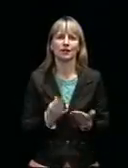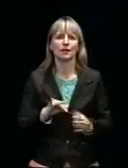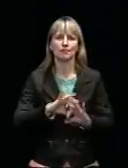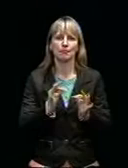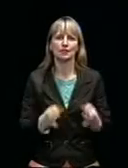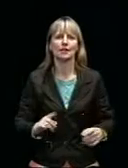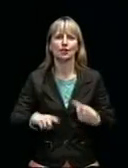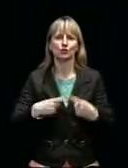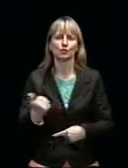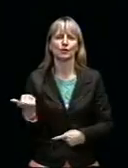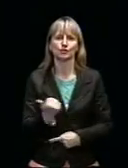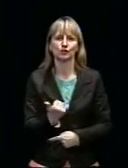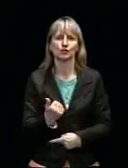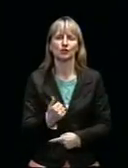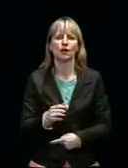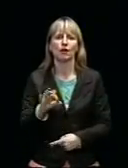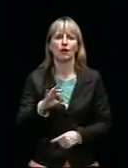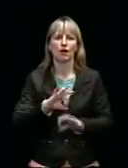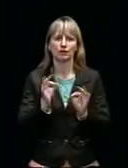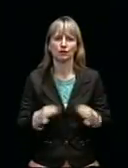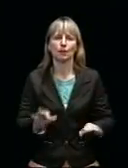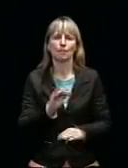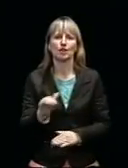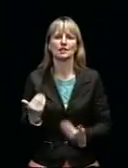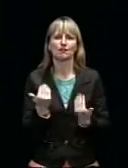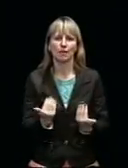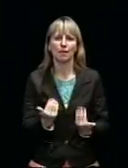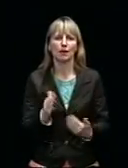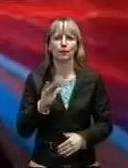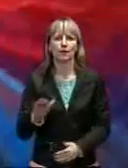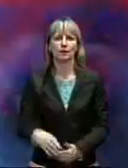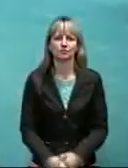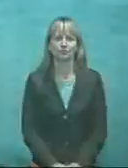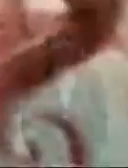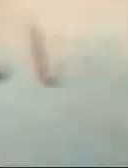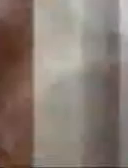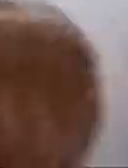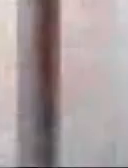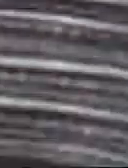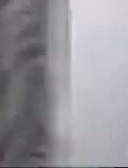мистецького наступного тижня. Рефрен прощається із вами. Бувайте!